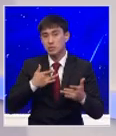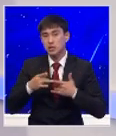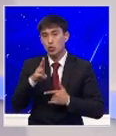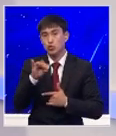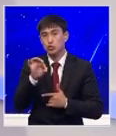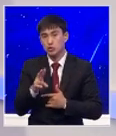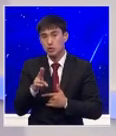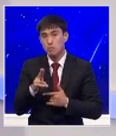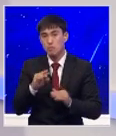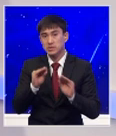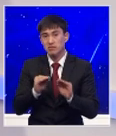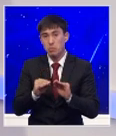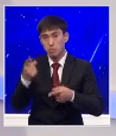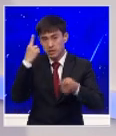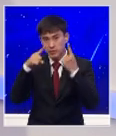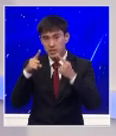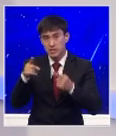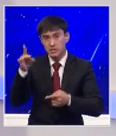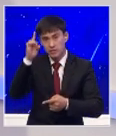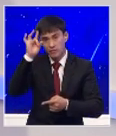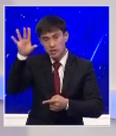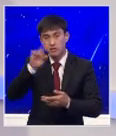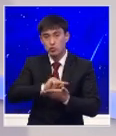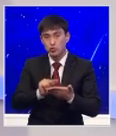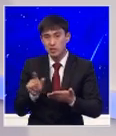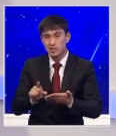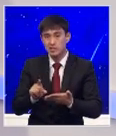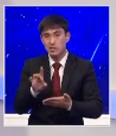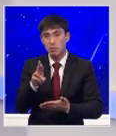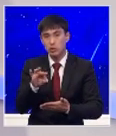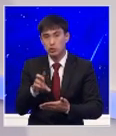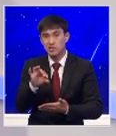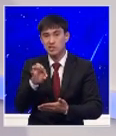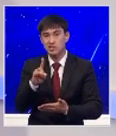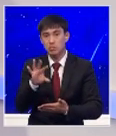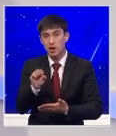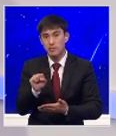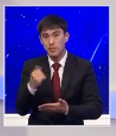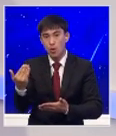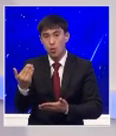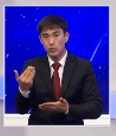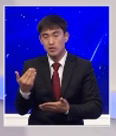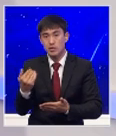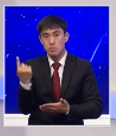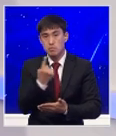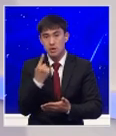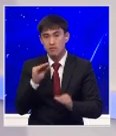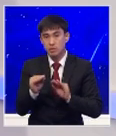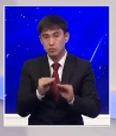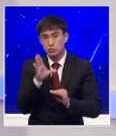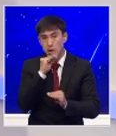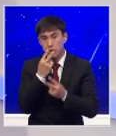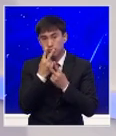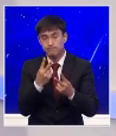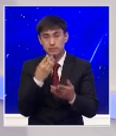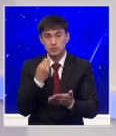кузгын поставлен по произведению известного журналиста писателя и драматурга Серика сарыбая одними из первых постановку смогли